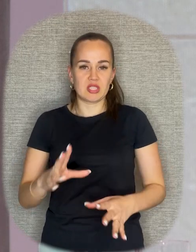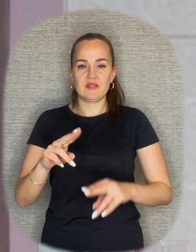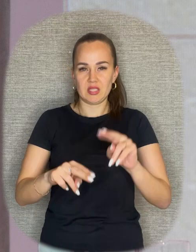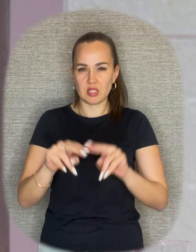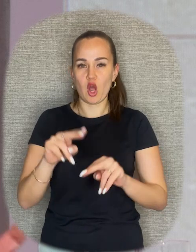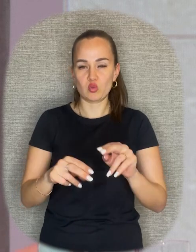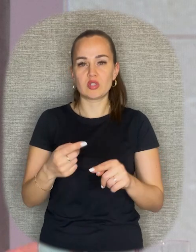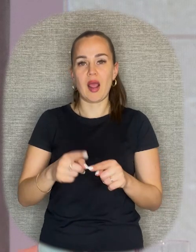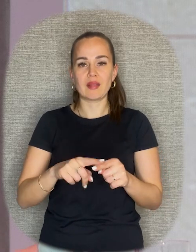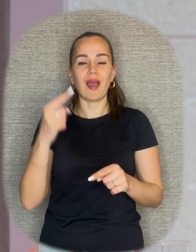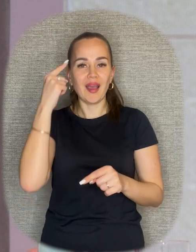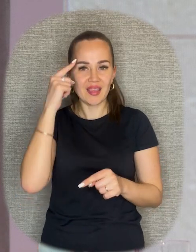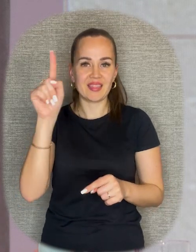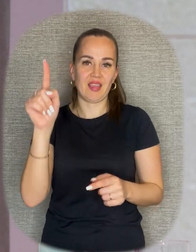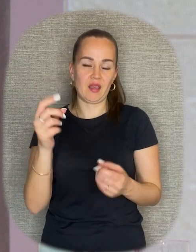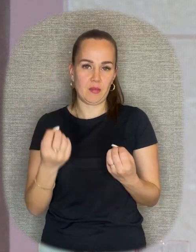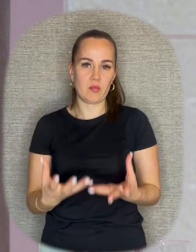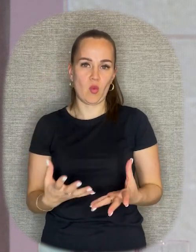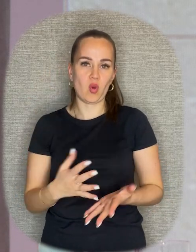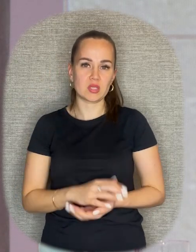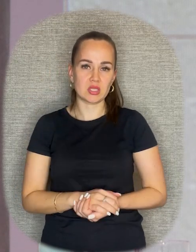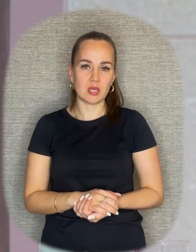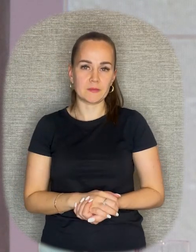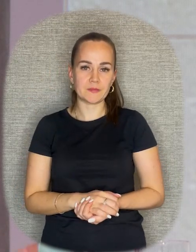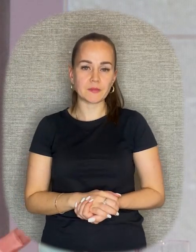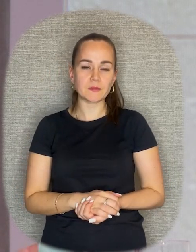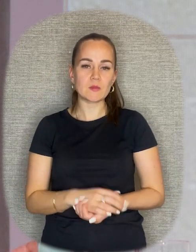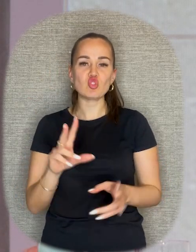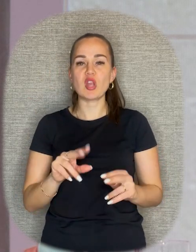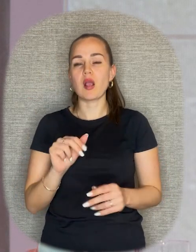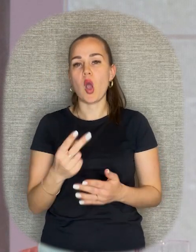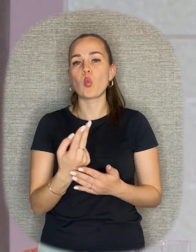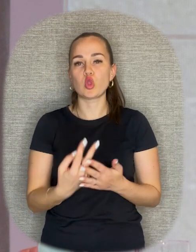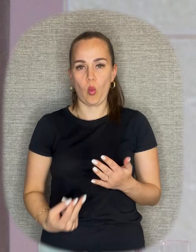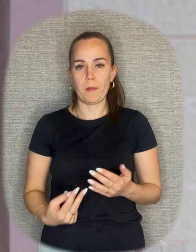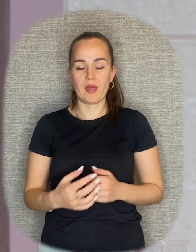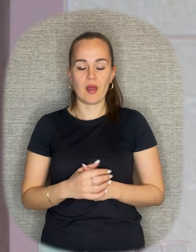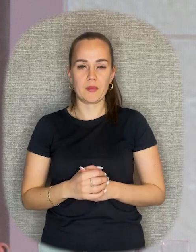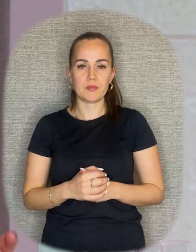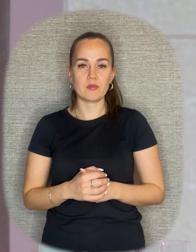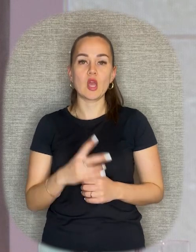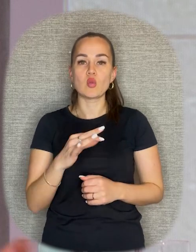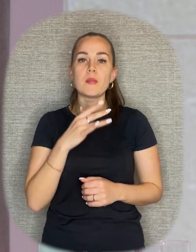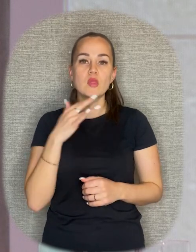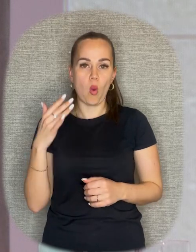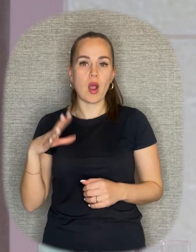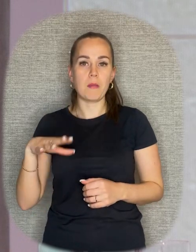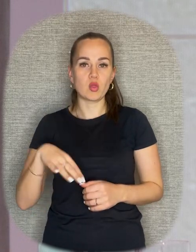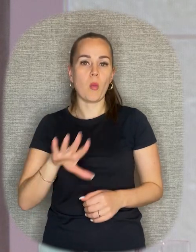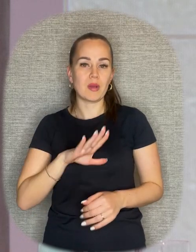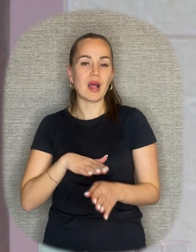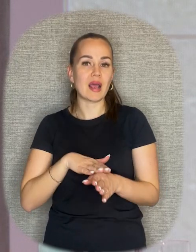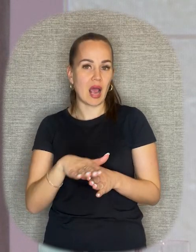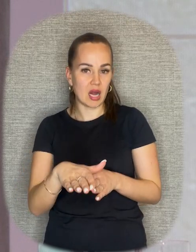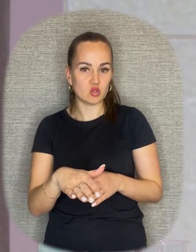все эти замечательные торжественные сооружения Это скорее идеи это вот такие почти утопии Хотя